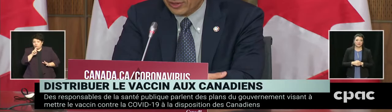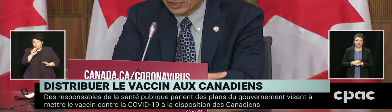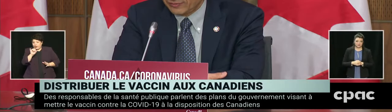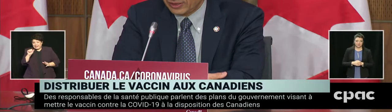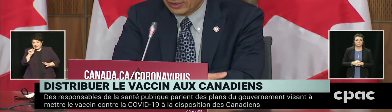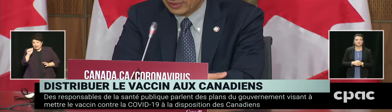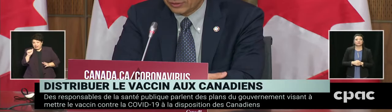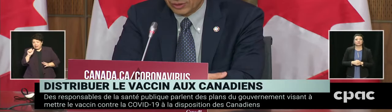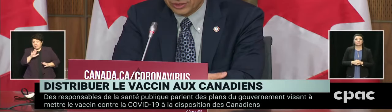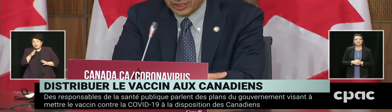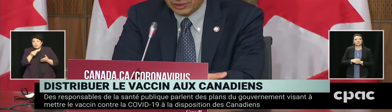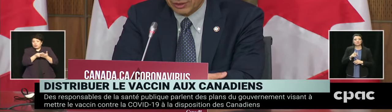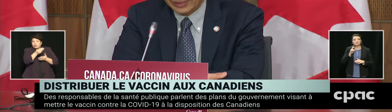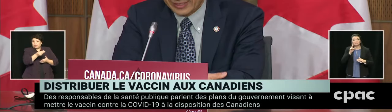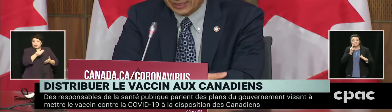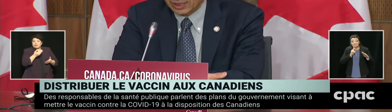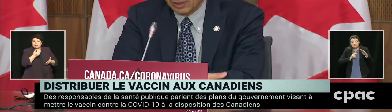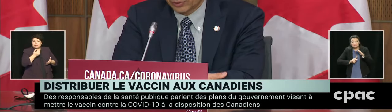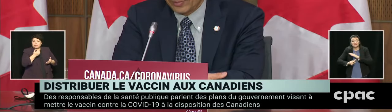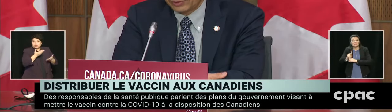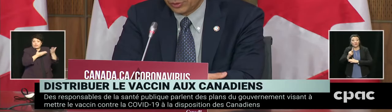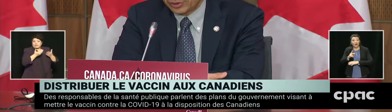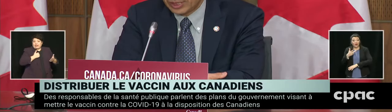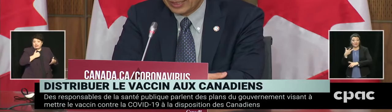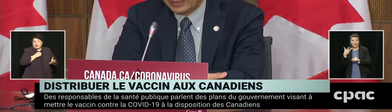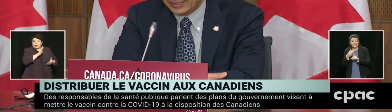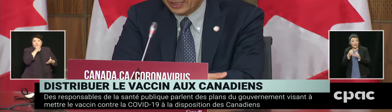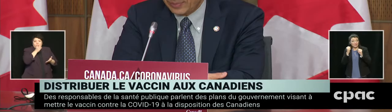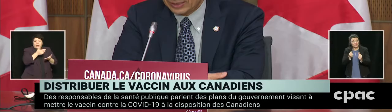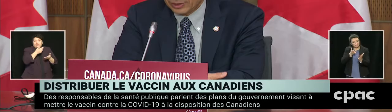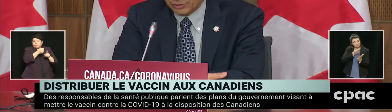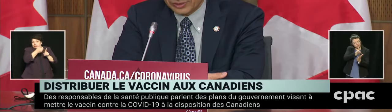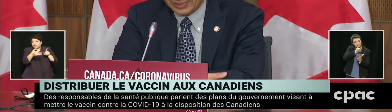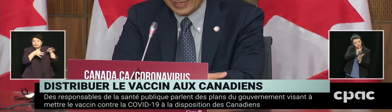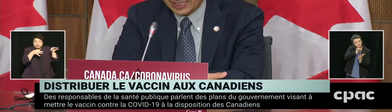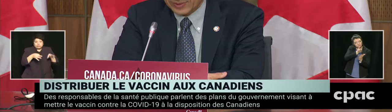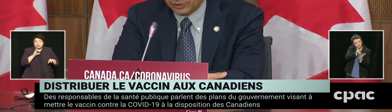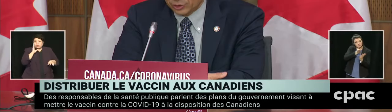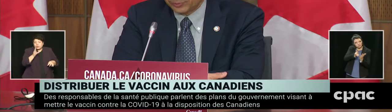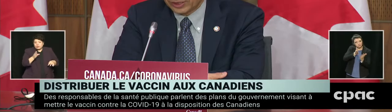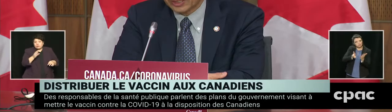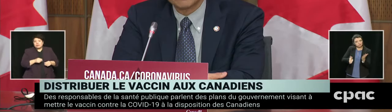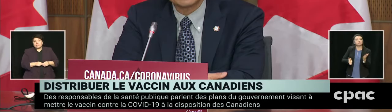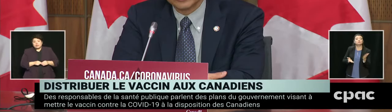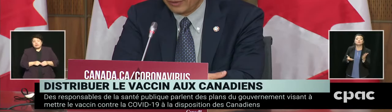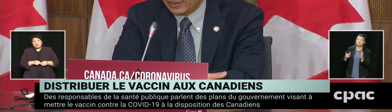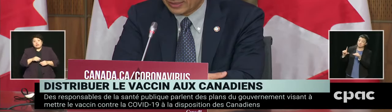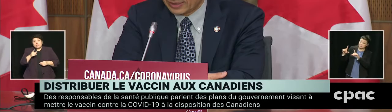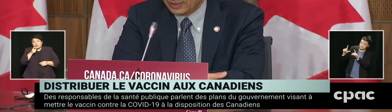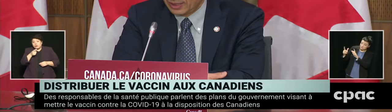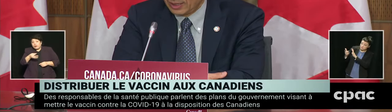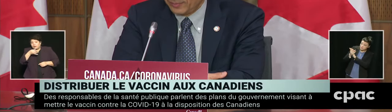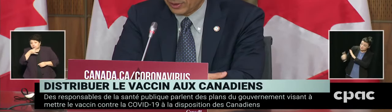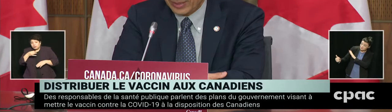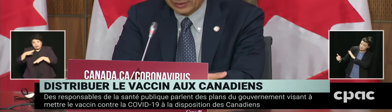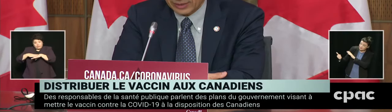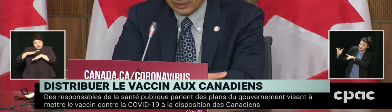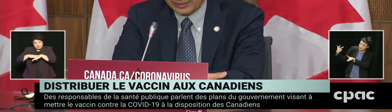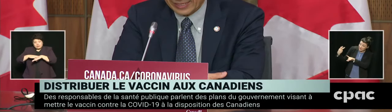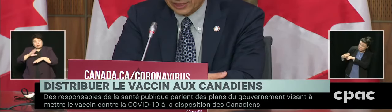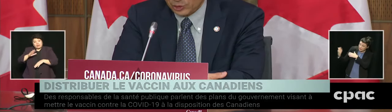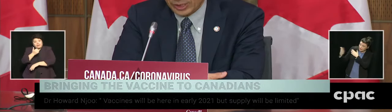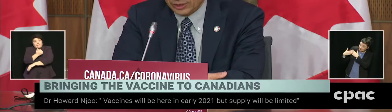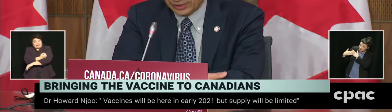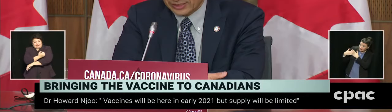portefeuille diversifié de technologies candidates prometteuses, guidées par les conseils d'experts du groupe de travail sur les vaccins,